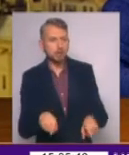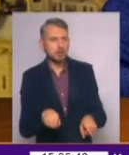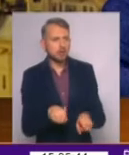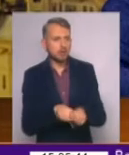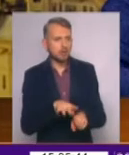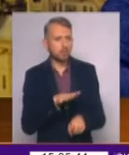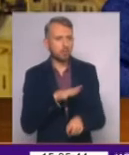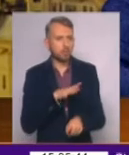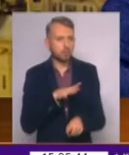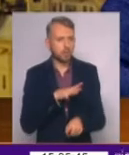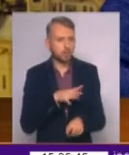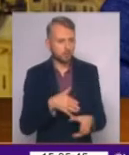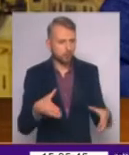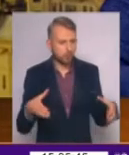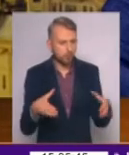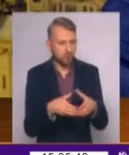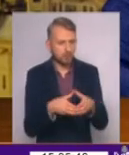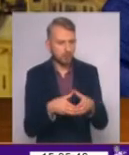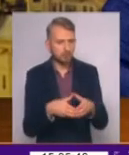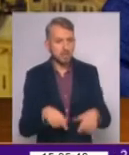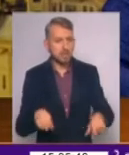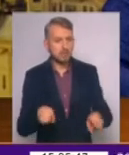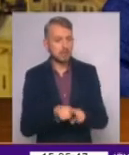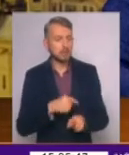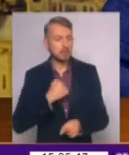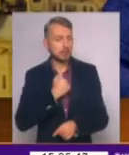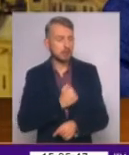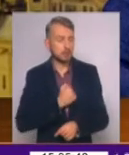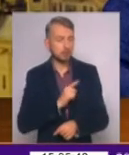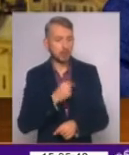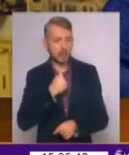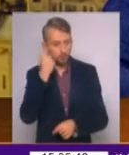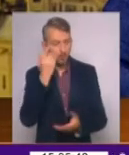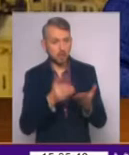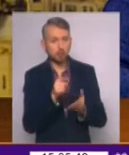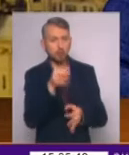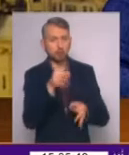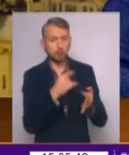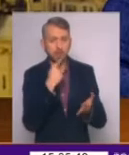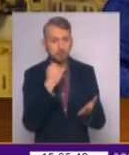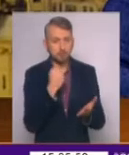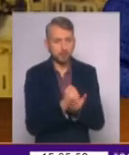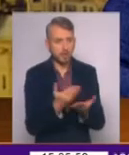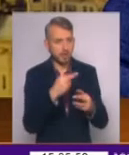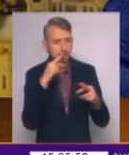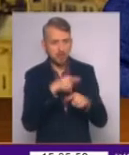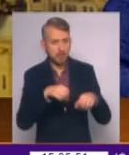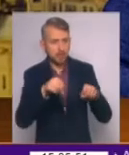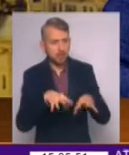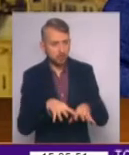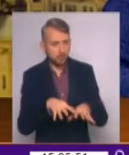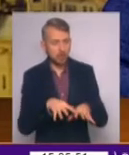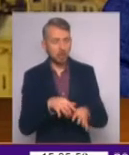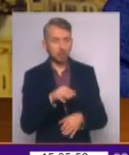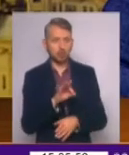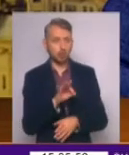були згуртовані, настільки злі, що я думаю, що якщо б той суддя виніс якесь неправильне рішення, неправосудне,